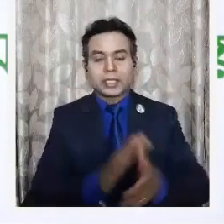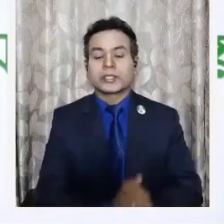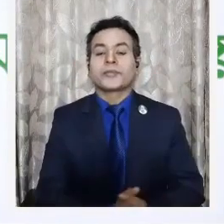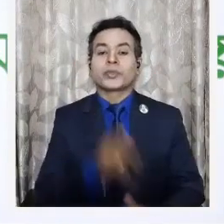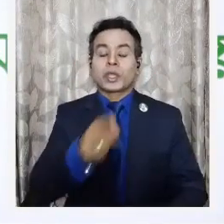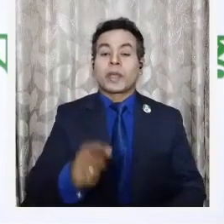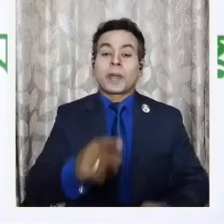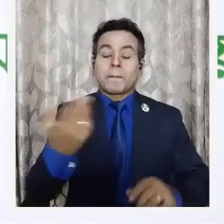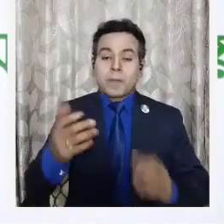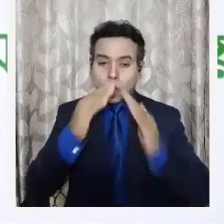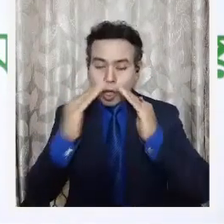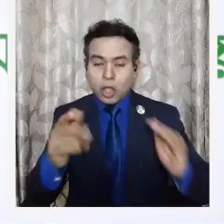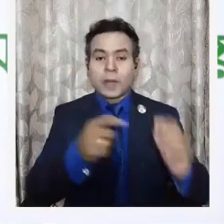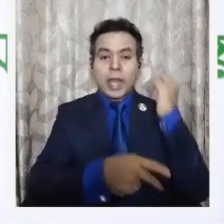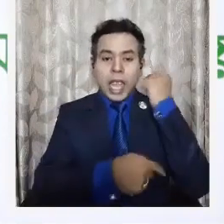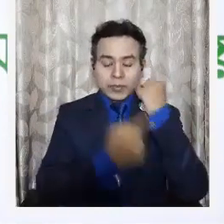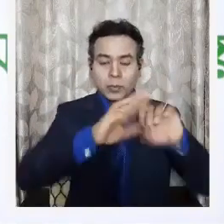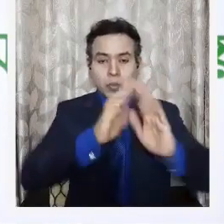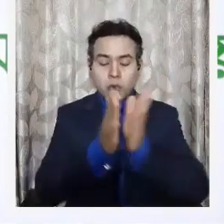8,243 জন।